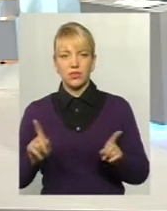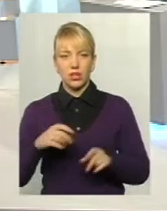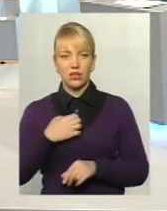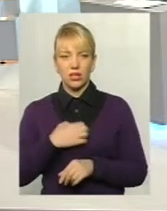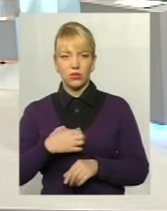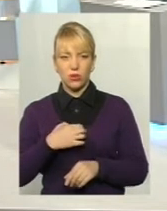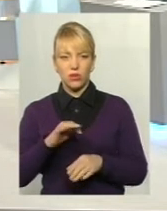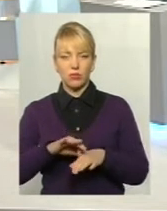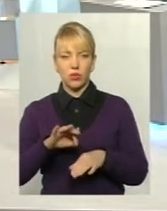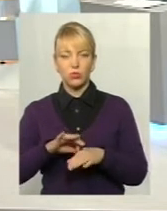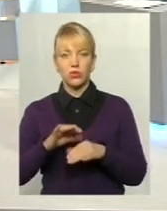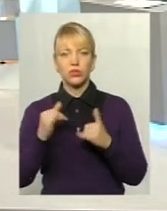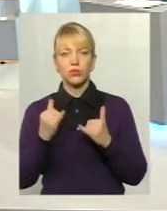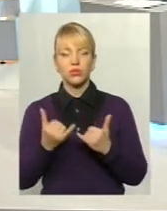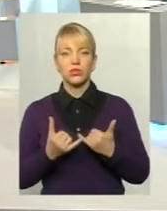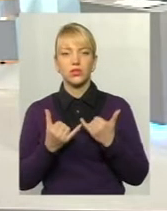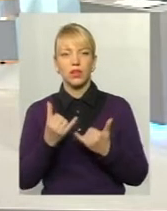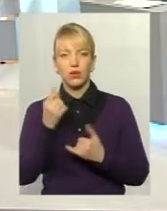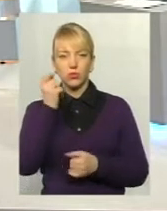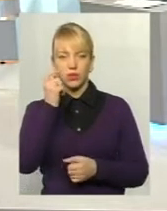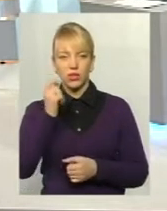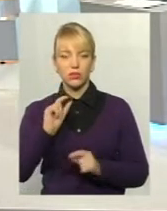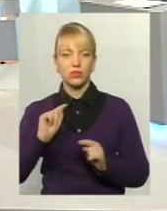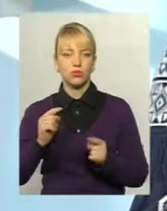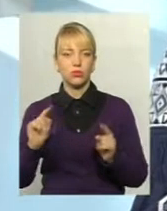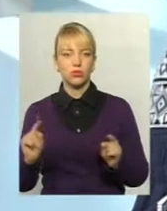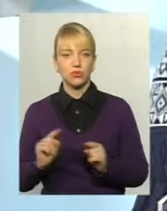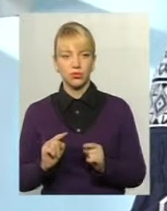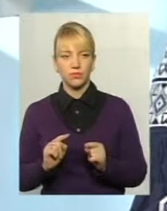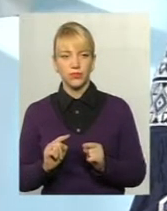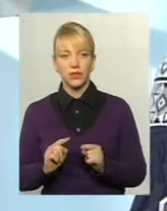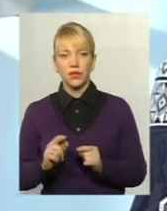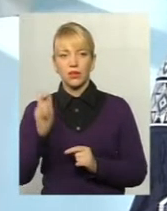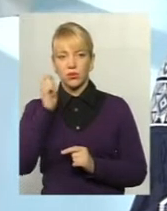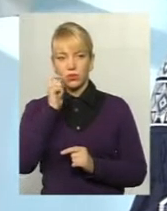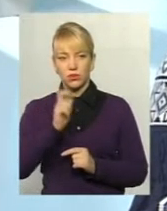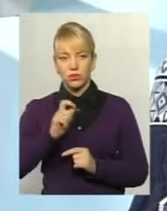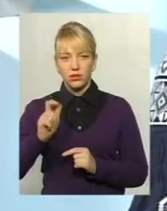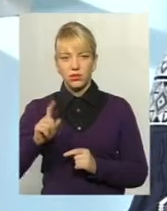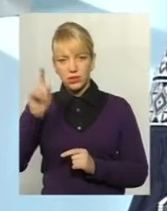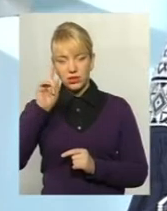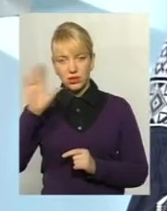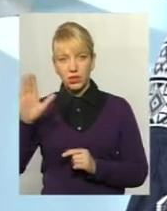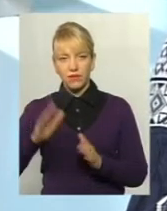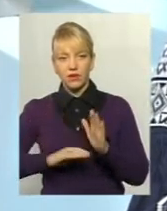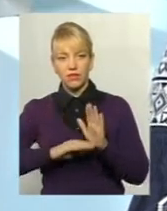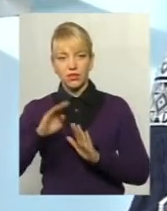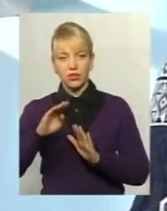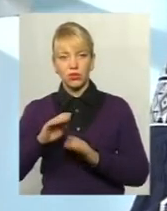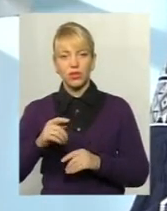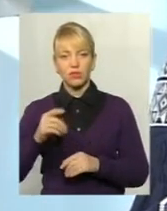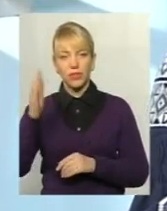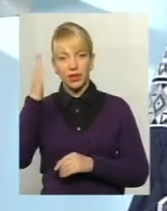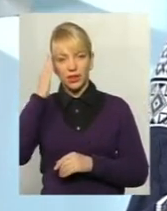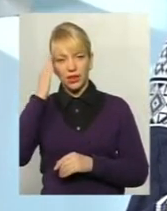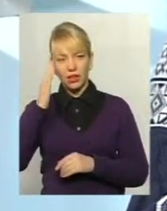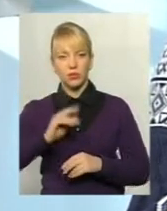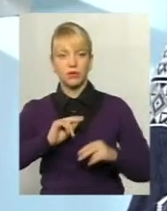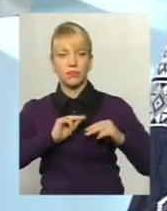актуальна і болюча сьогодні для України, тому що українці славляться високим інтелектом,